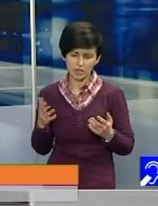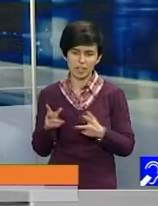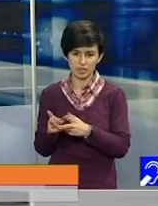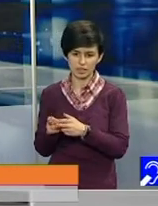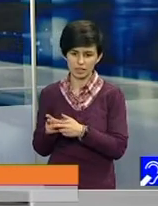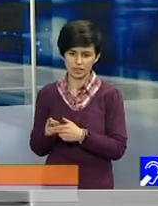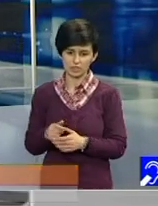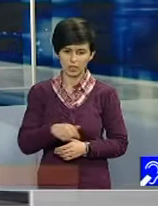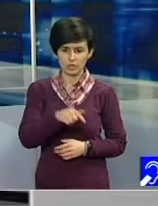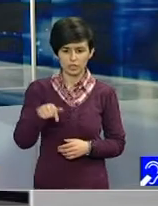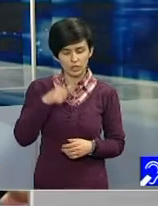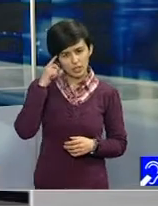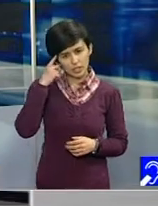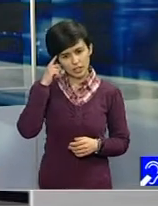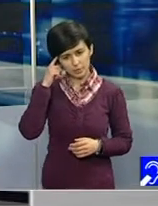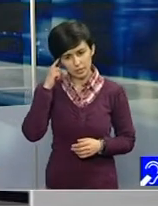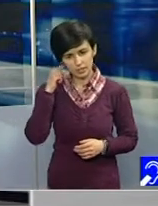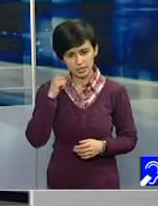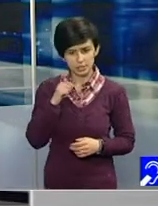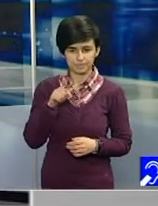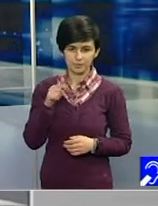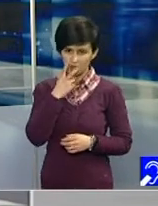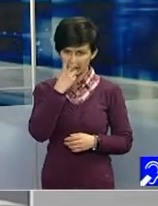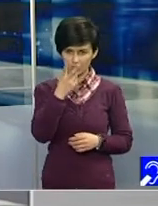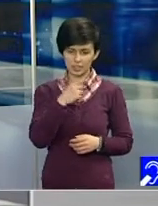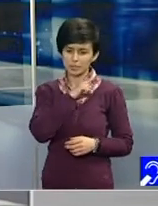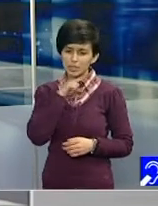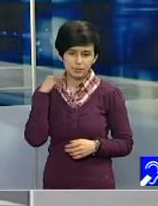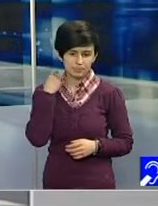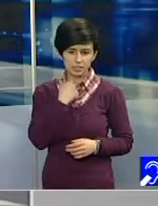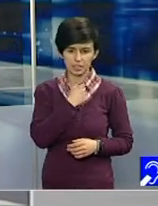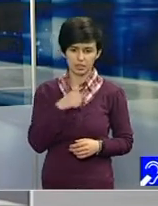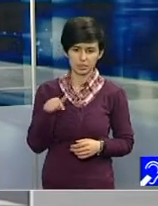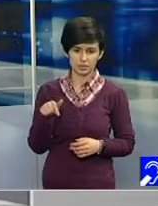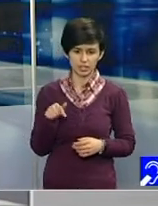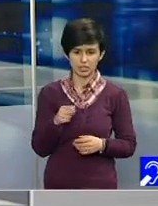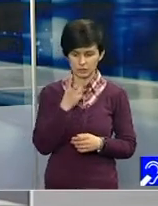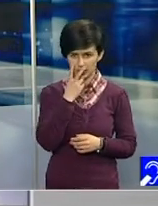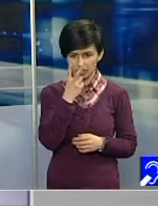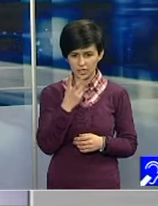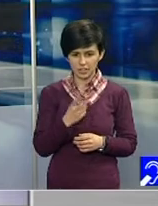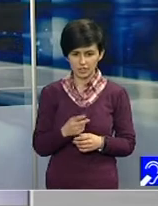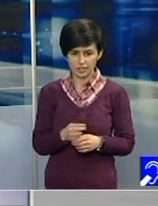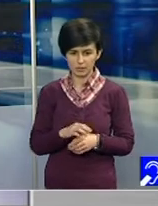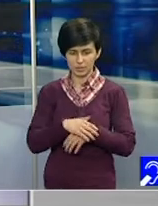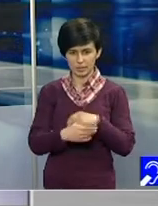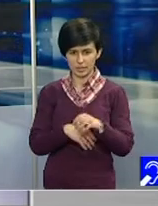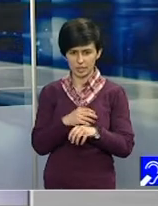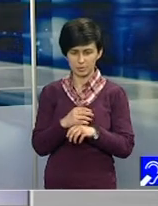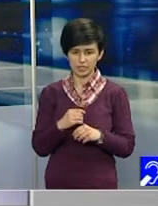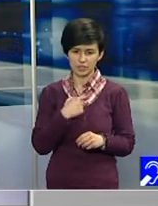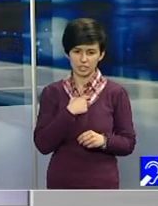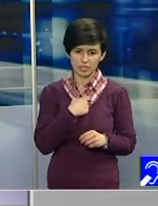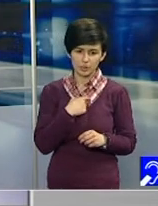prin această campanie să o transformăm. Bandana, așa cum tu ai la gât, exact, Oana, am cer scuze că te întrerup, cu Memi are și el pe mână. Poate fi purtată